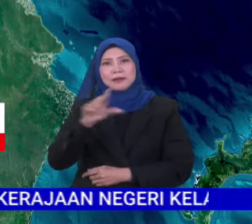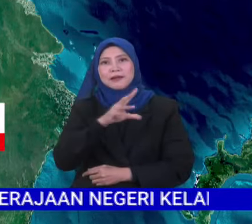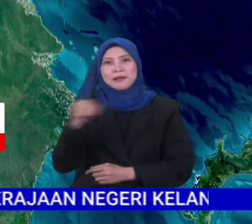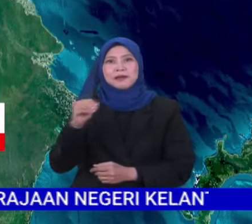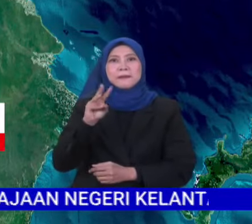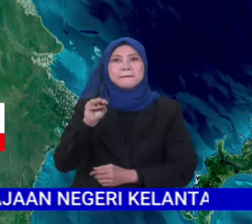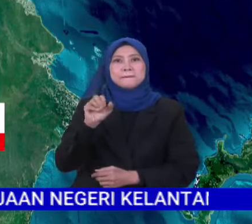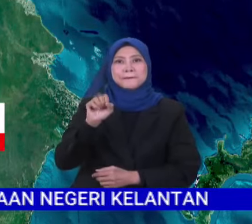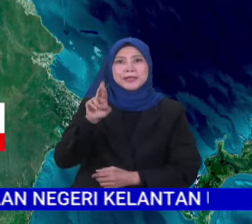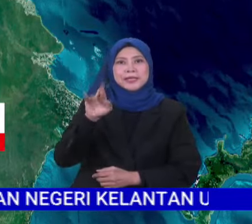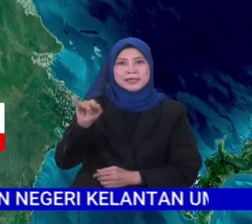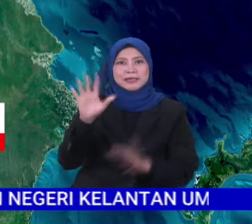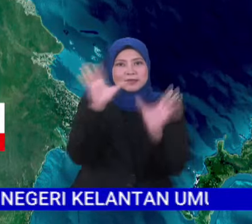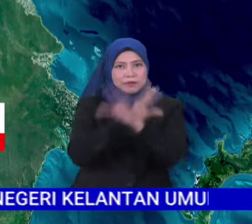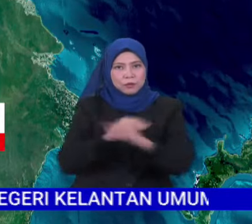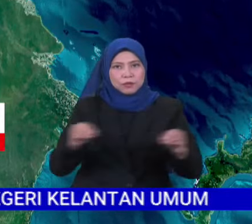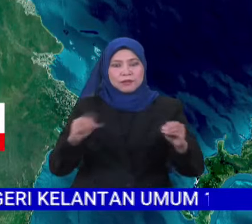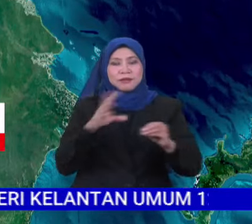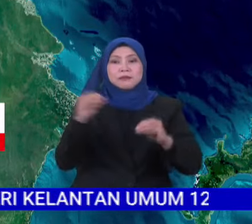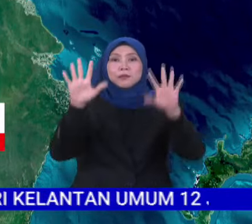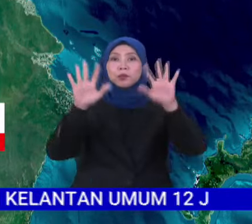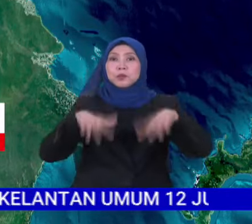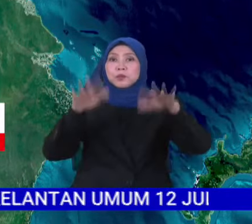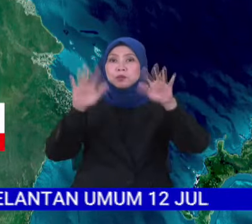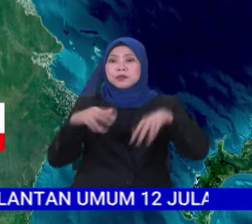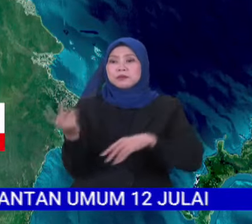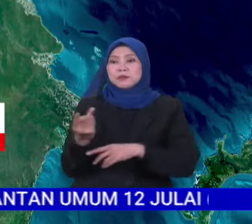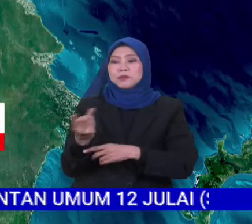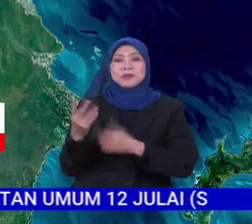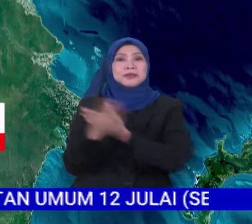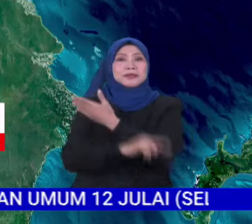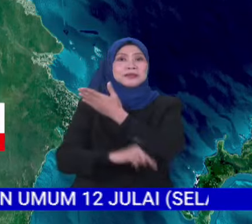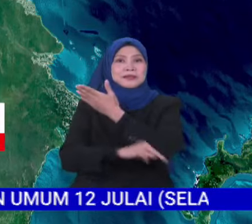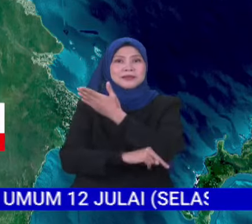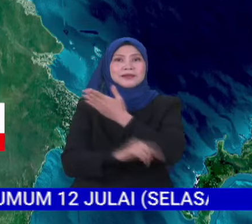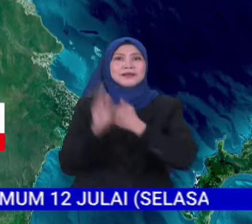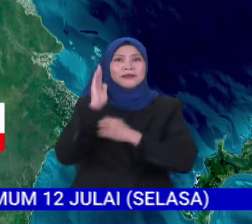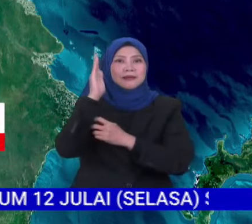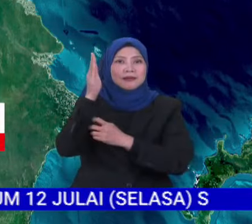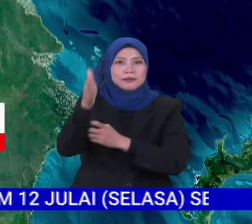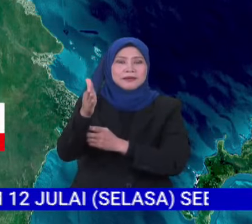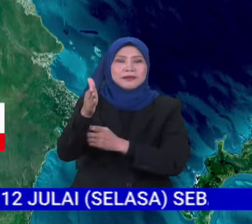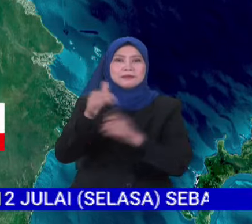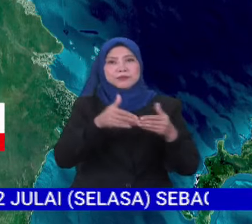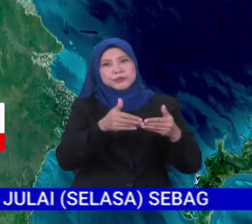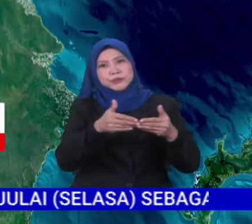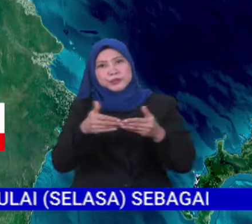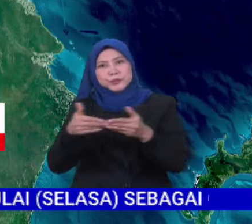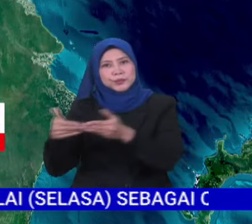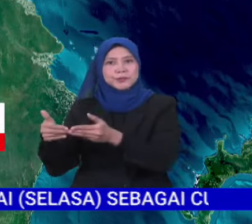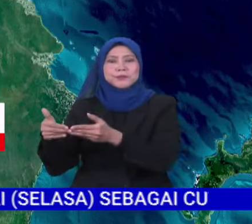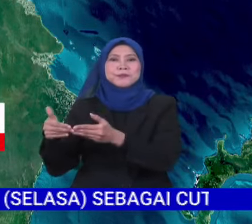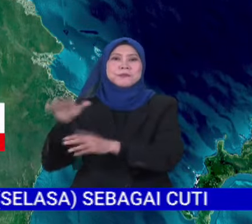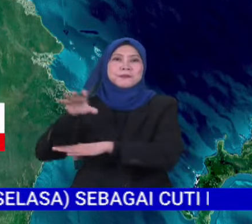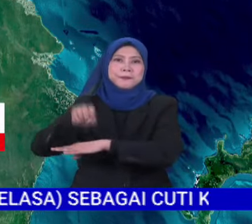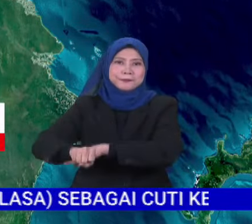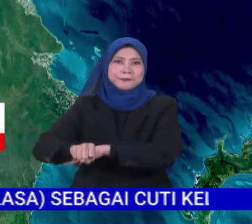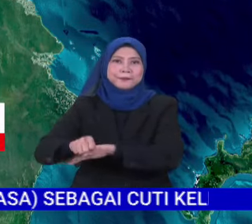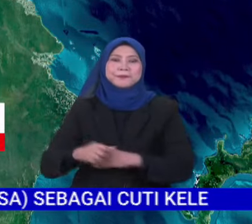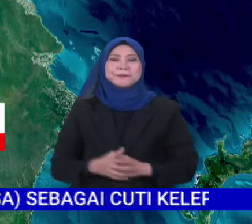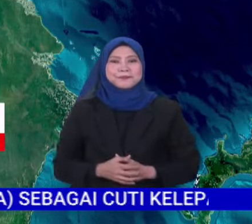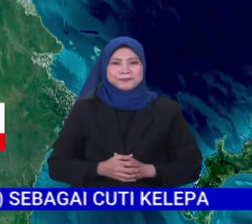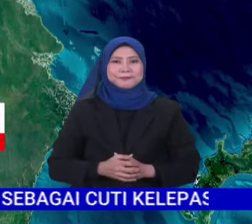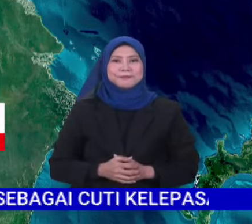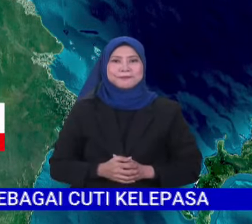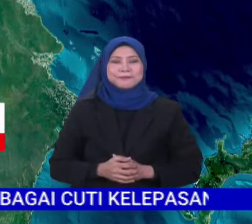bahagian diri di negeri Sarawak dan keadaan lembab bagi kedua-dua negeri ini kita Jang kekanakan berlanjutan sehingga ke awal malam nanti